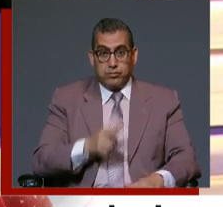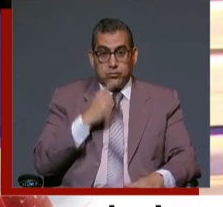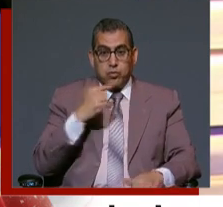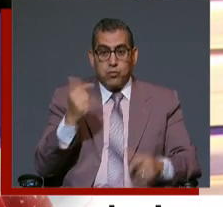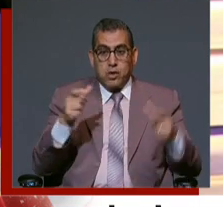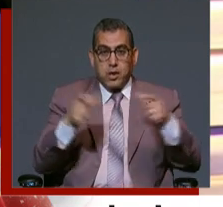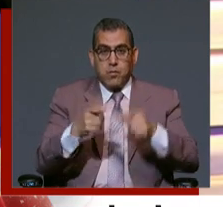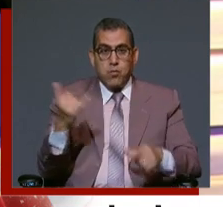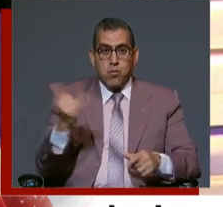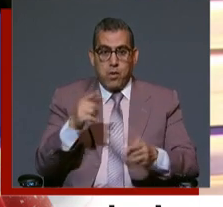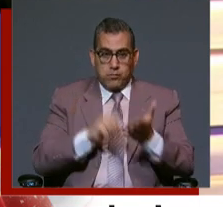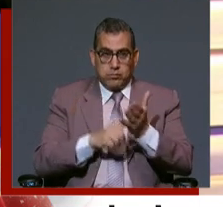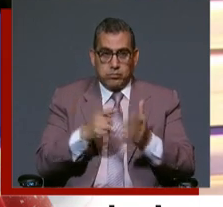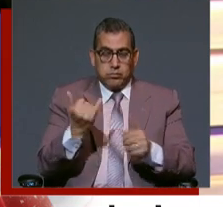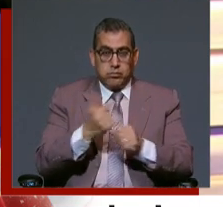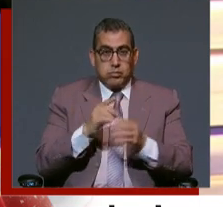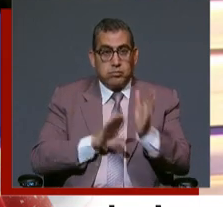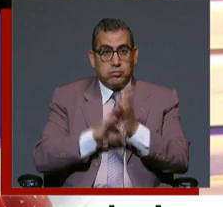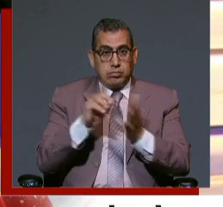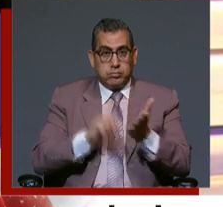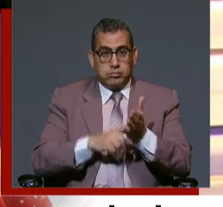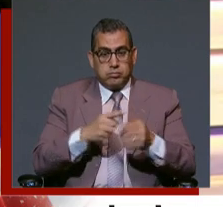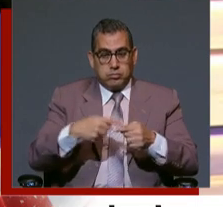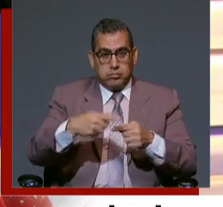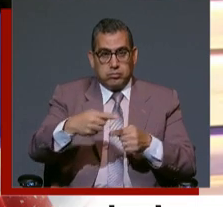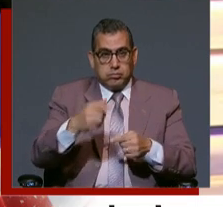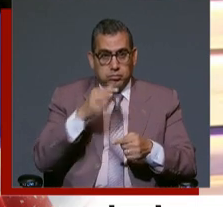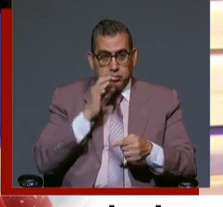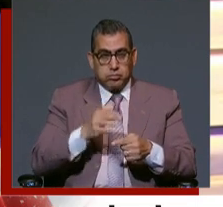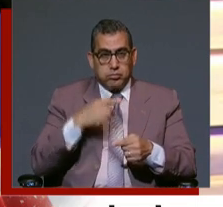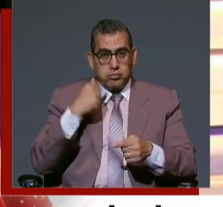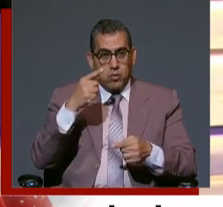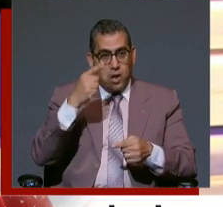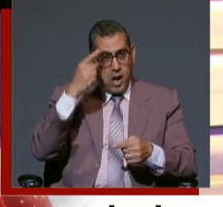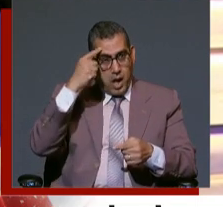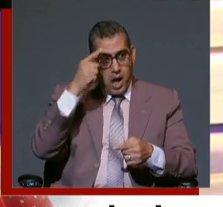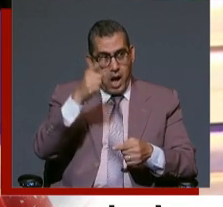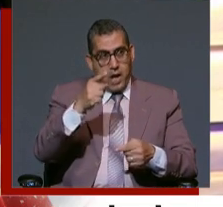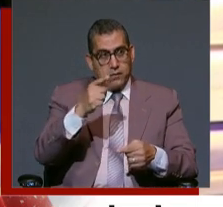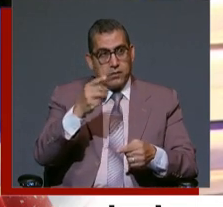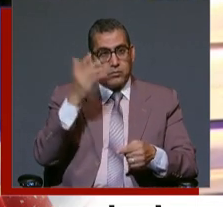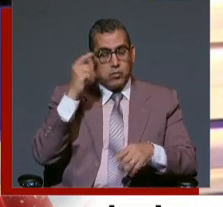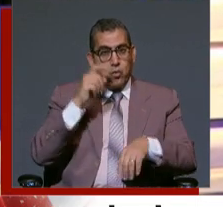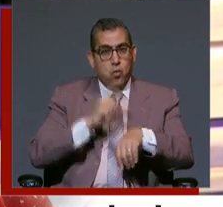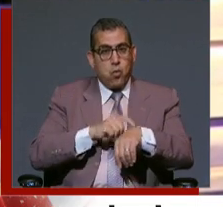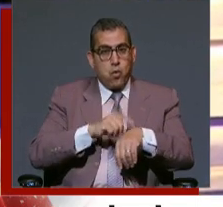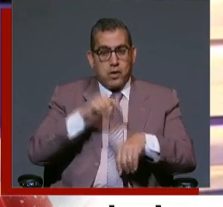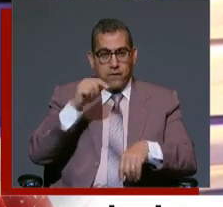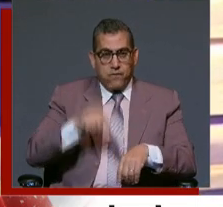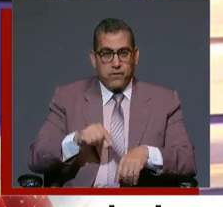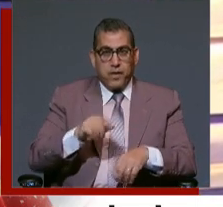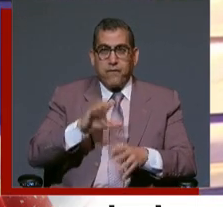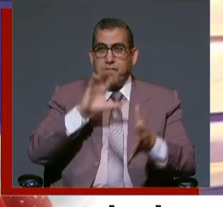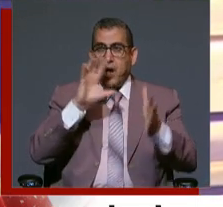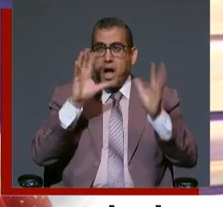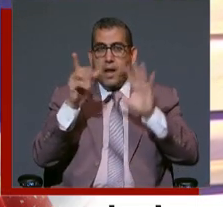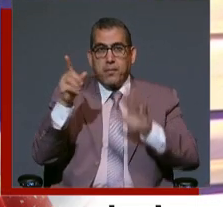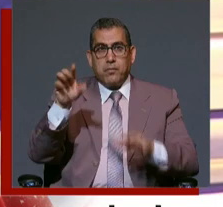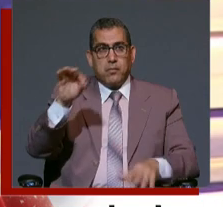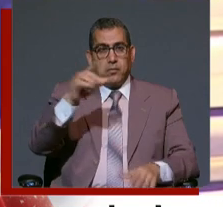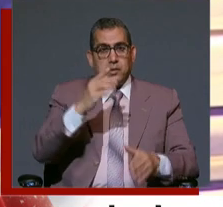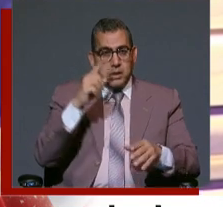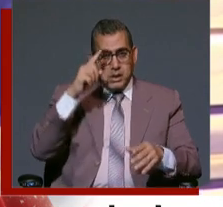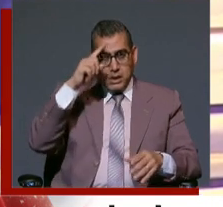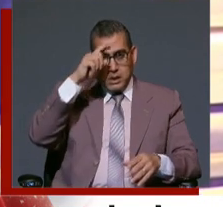وحدث مهم. هذا الحدث يأتي كما لا يخفى على حضراتكم في وقت بيموج فيه العالم بكثير من الصعوبات